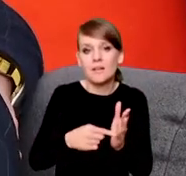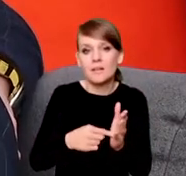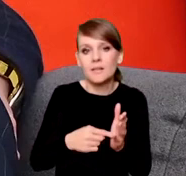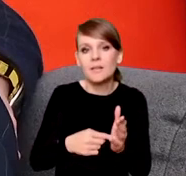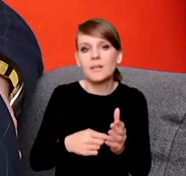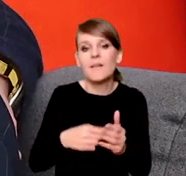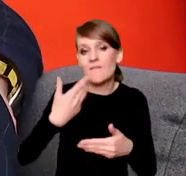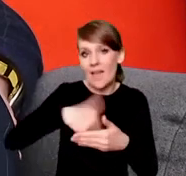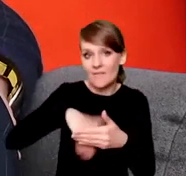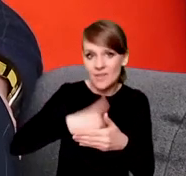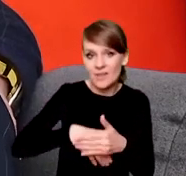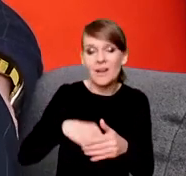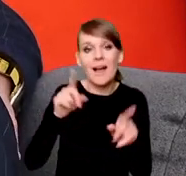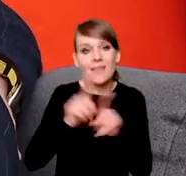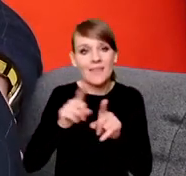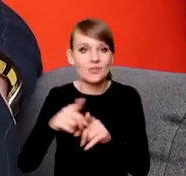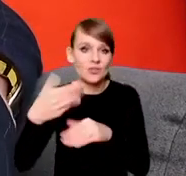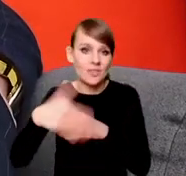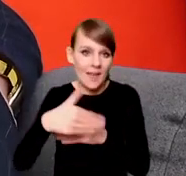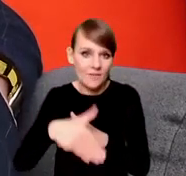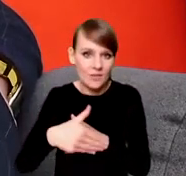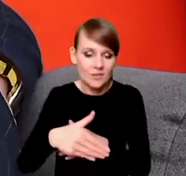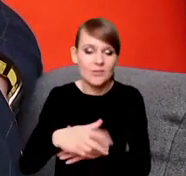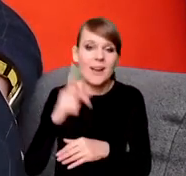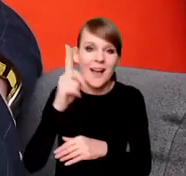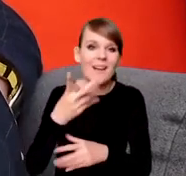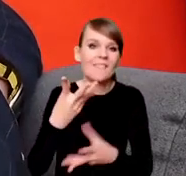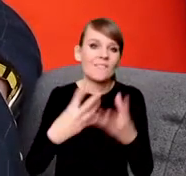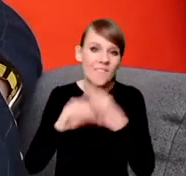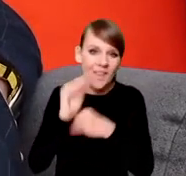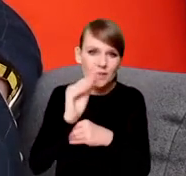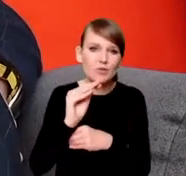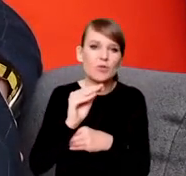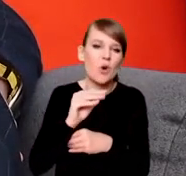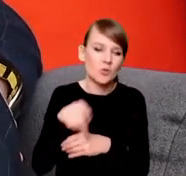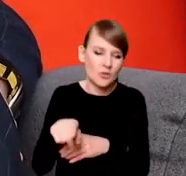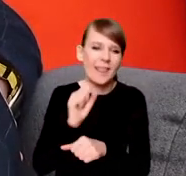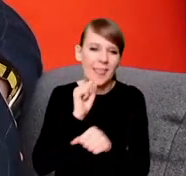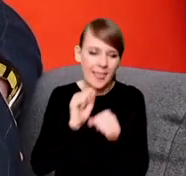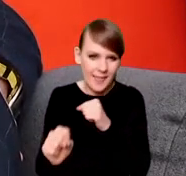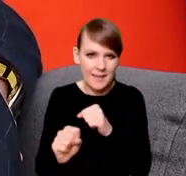wewnętrznych, ale również zewnętrznych, chociaż one w większej części istnieją, bo